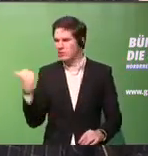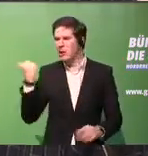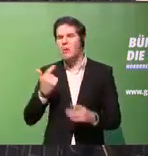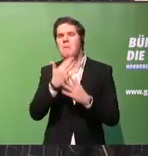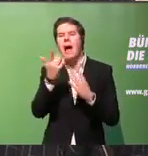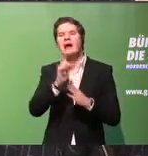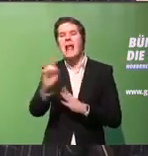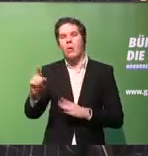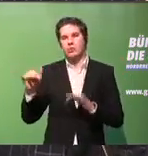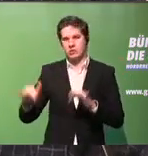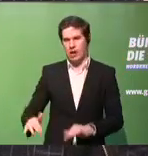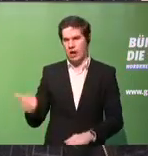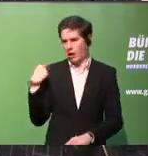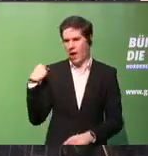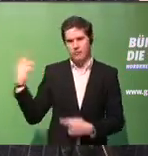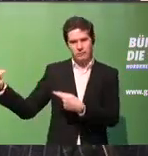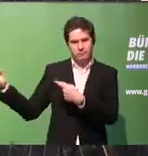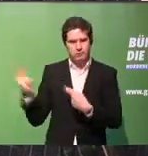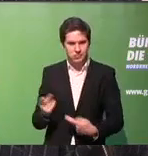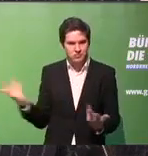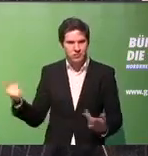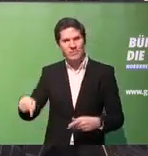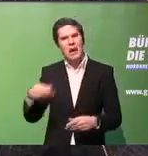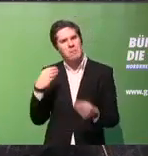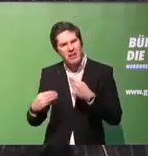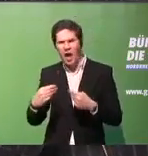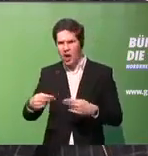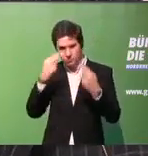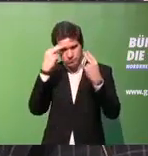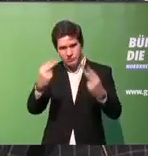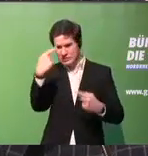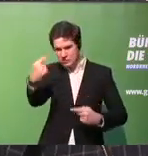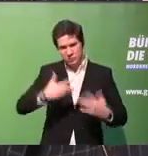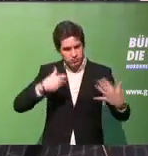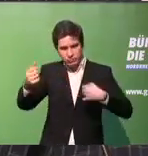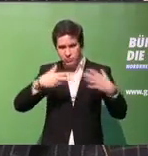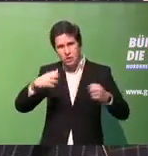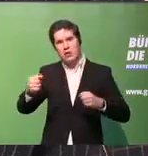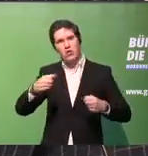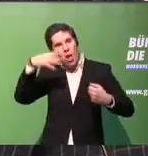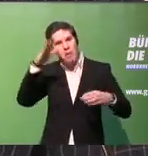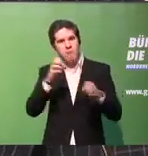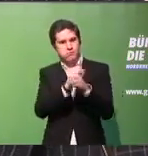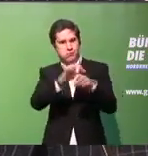EGP gerade mitgebracht. Das sind Materialien, die ihr einfach mitnehmen könnt und wir hoffen,